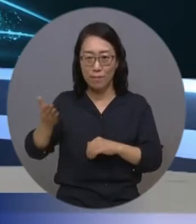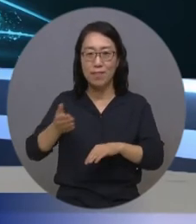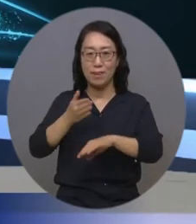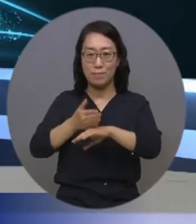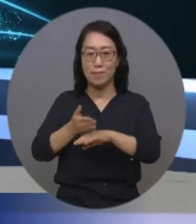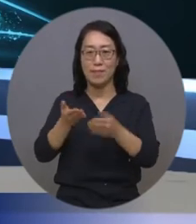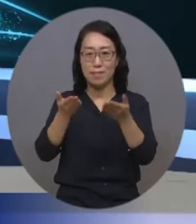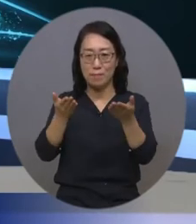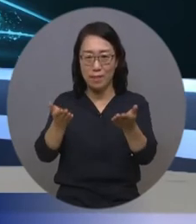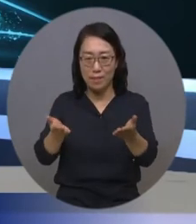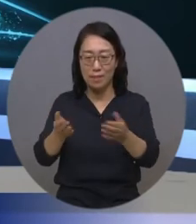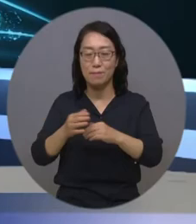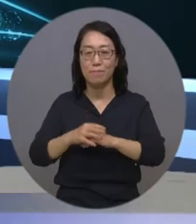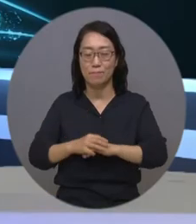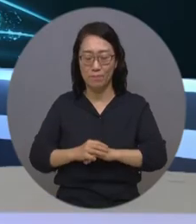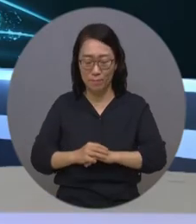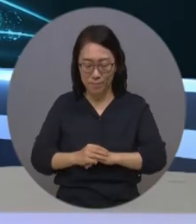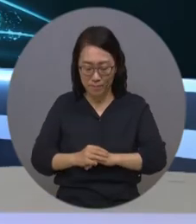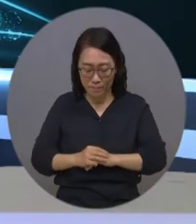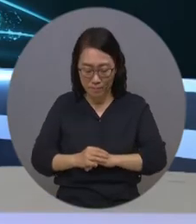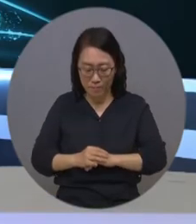여러분 고맙습니다.